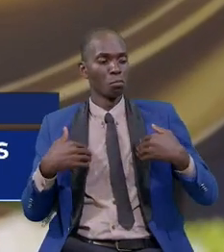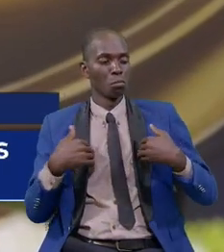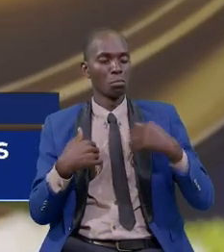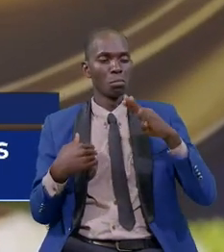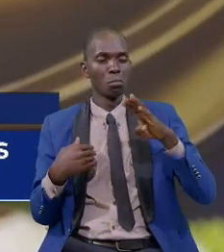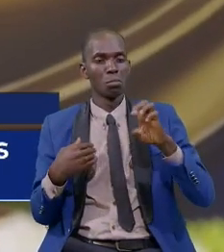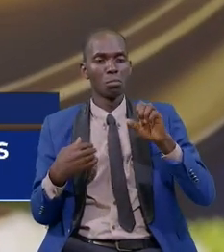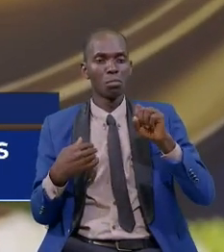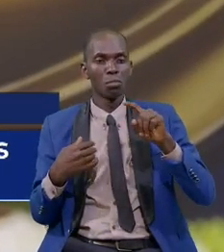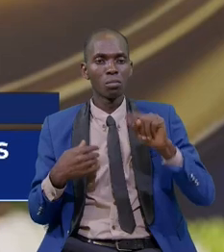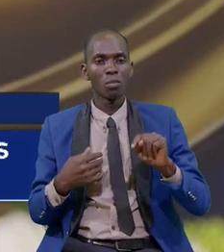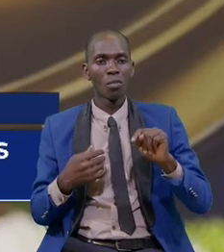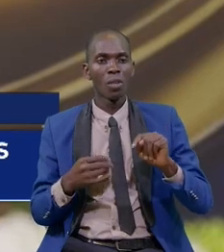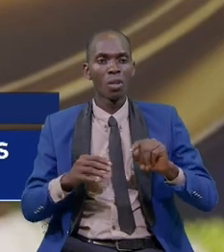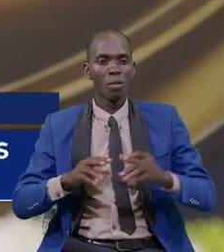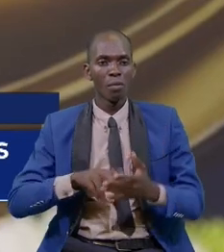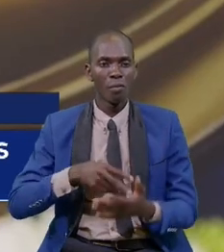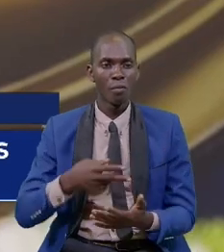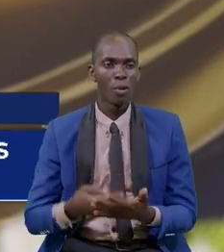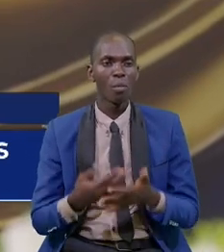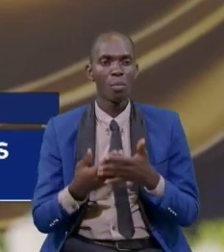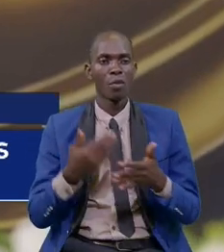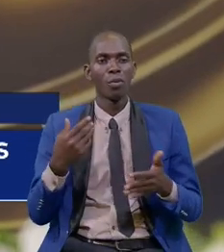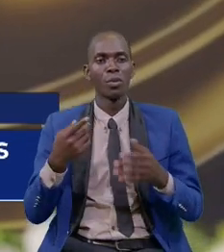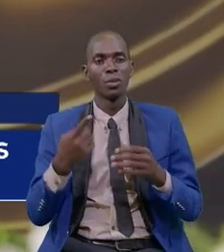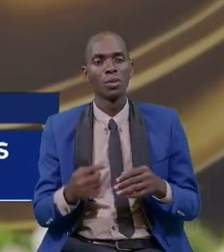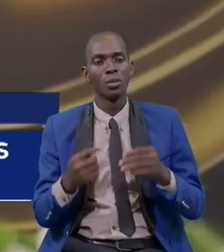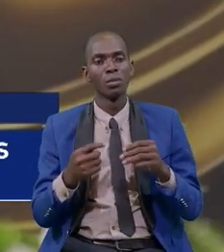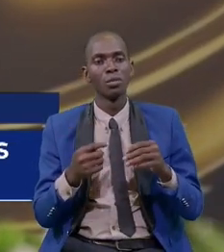se prosternaient sur leur face